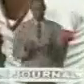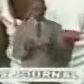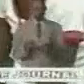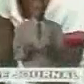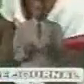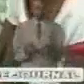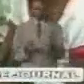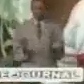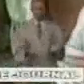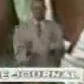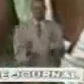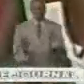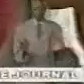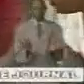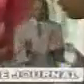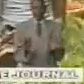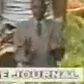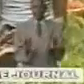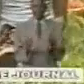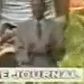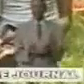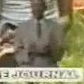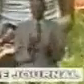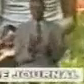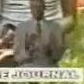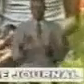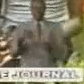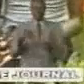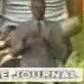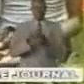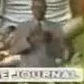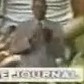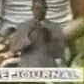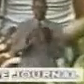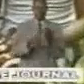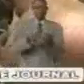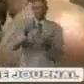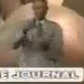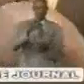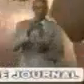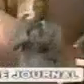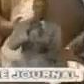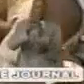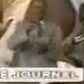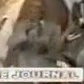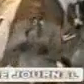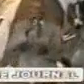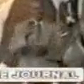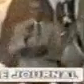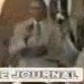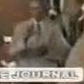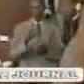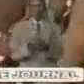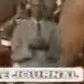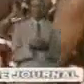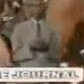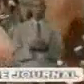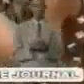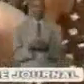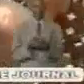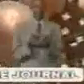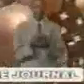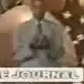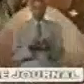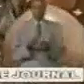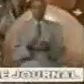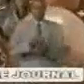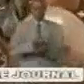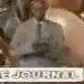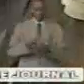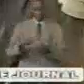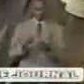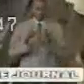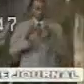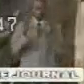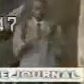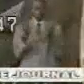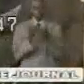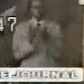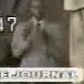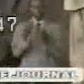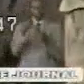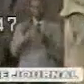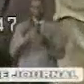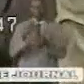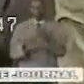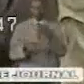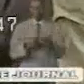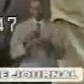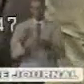encadre les enfants dans le projet RAC, réhabilitation à base communautaire, du bureau diocésain des œuvres médicales, un